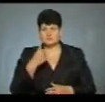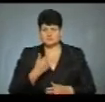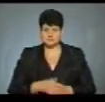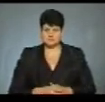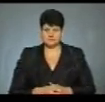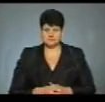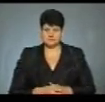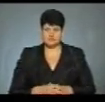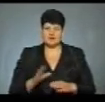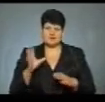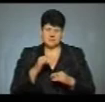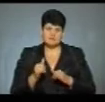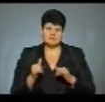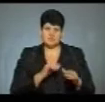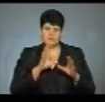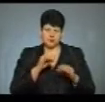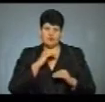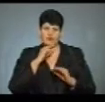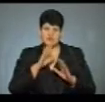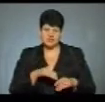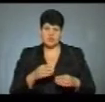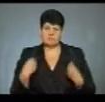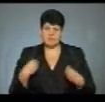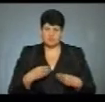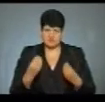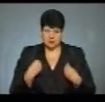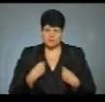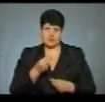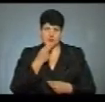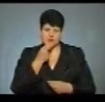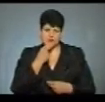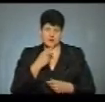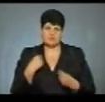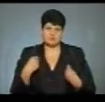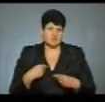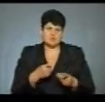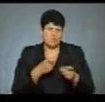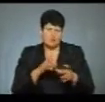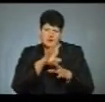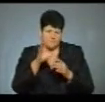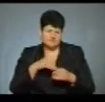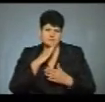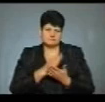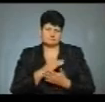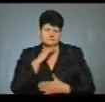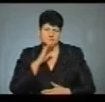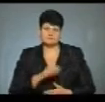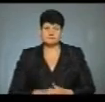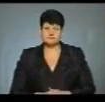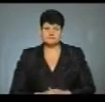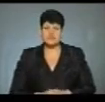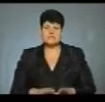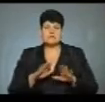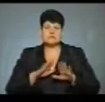ми забезпечені, все вистачає. Майно видають, харчування, обмундирування, зброя, боєприпаси, все вистачає. Заступник